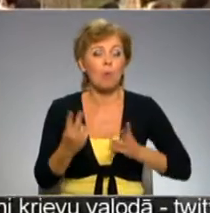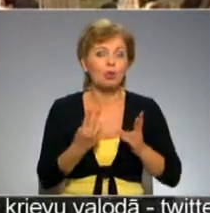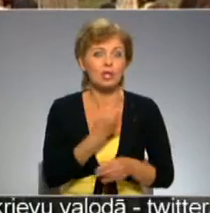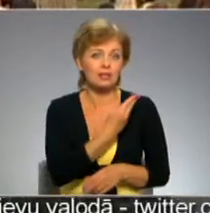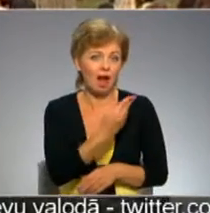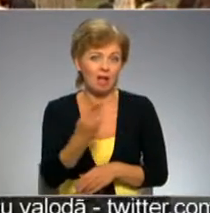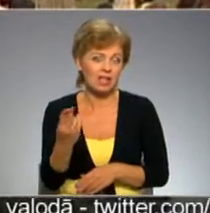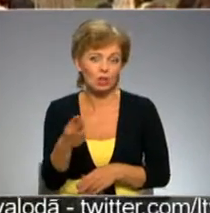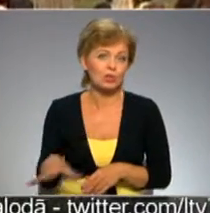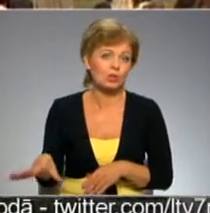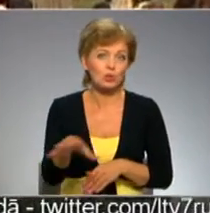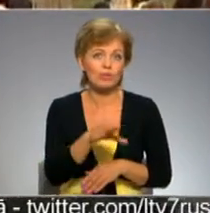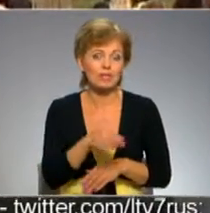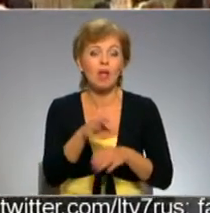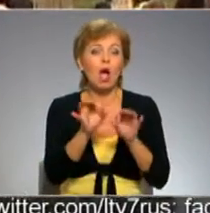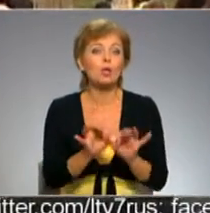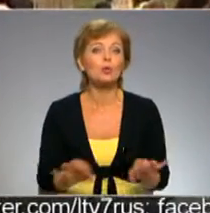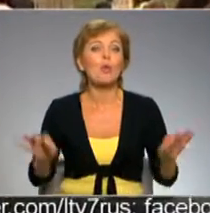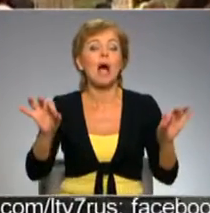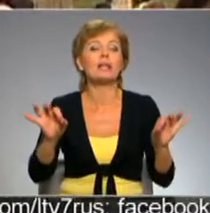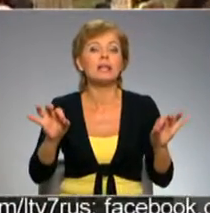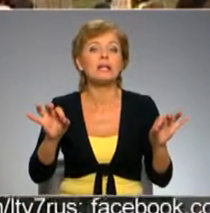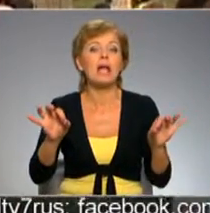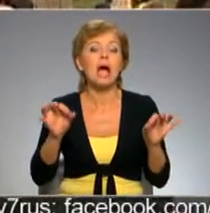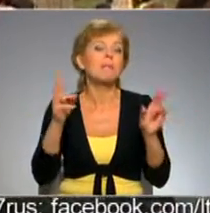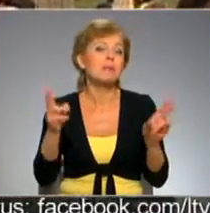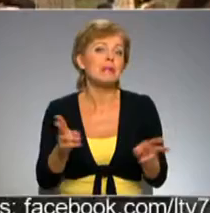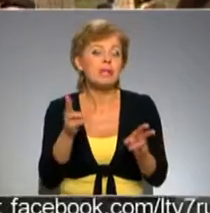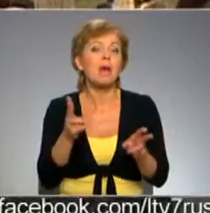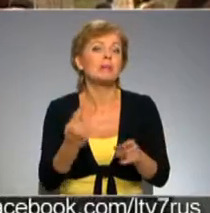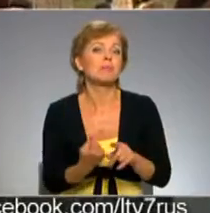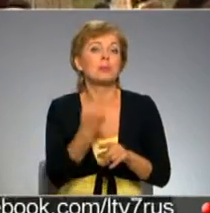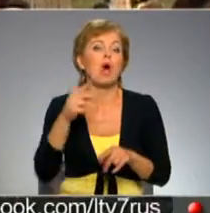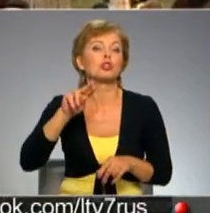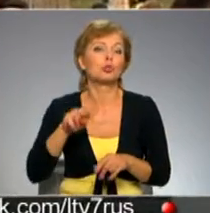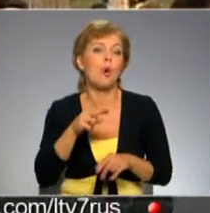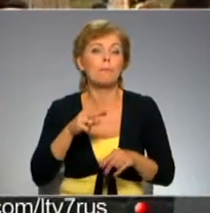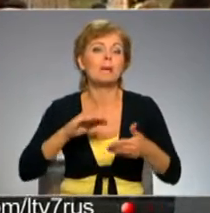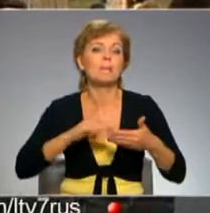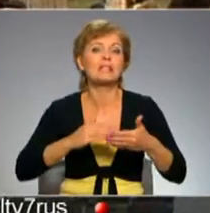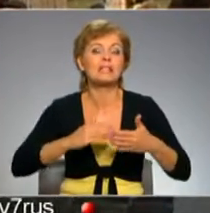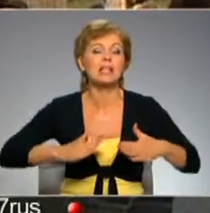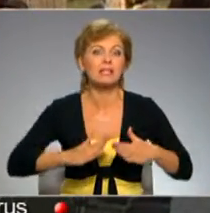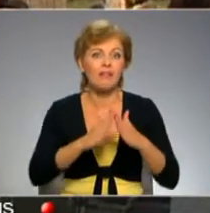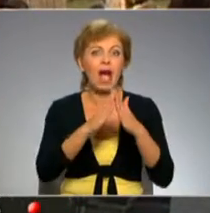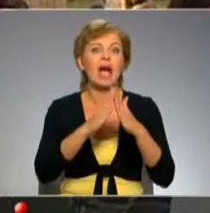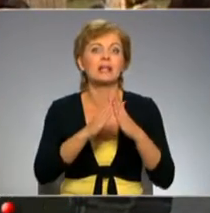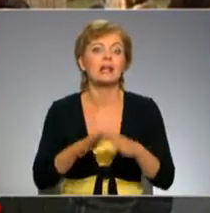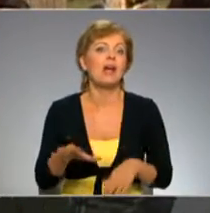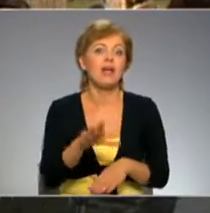visu? Jauki tā, mīlīgi. Es pirmo reizi esmu Dobeles pilsētas svētkos un patīk, ka te tā jauki, mīlīgi,